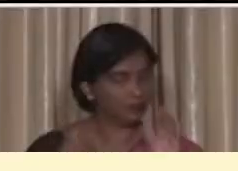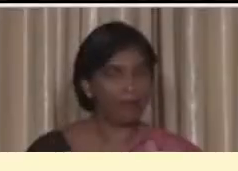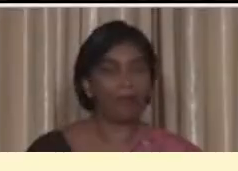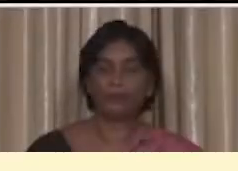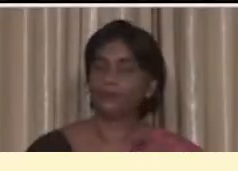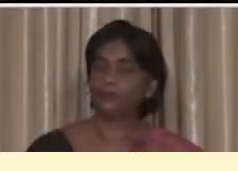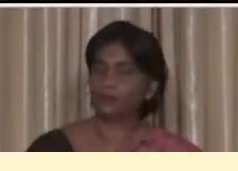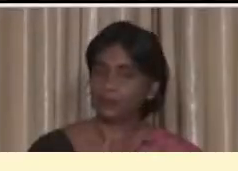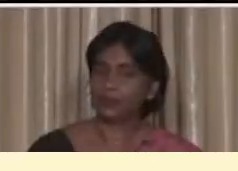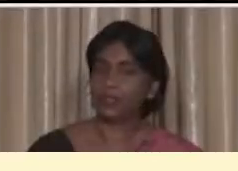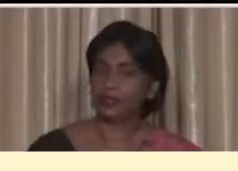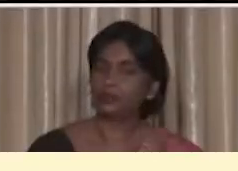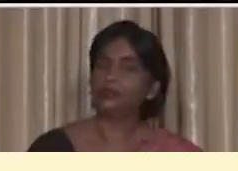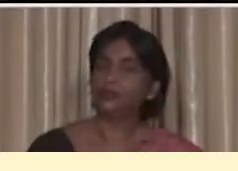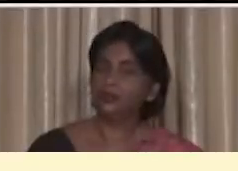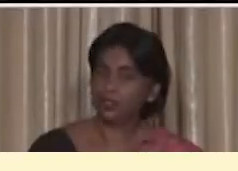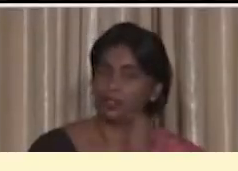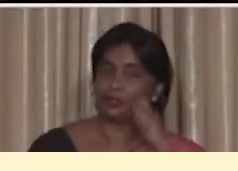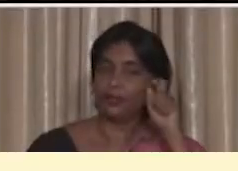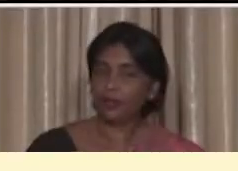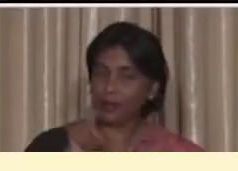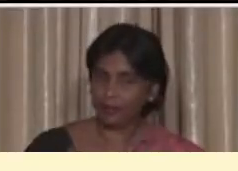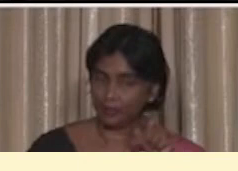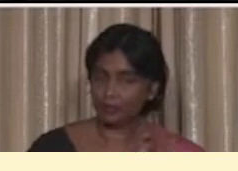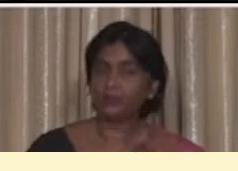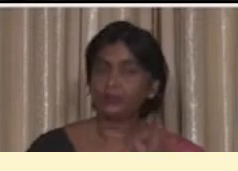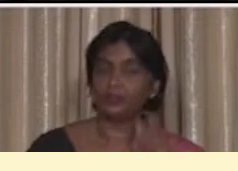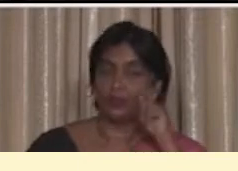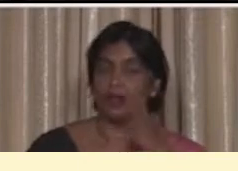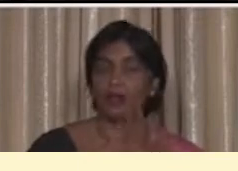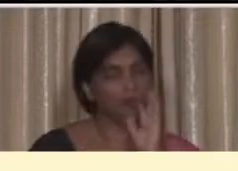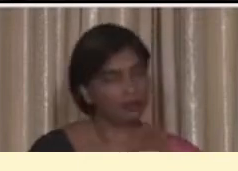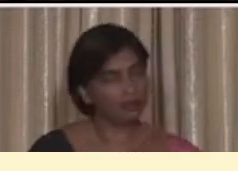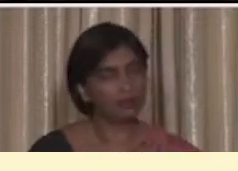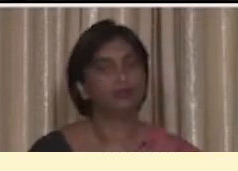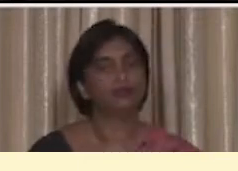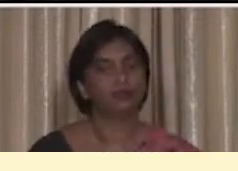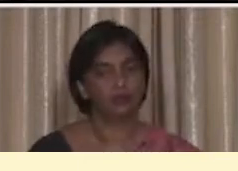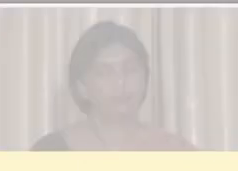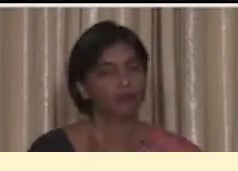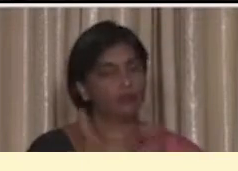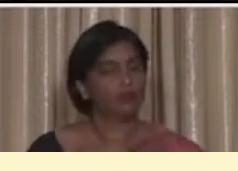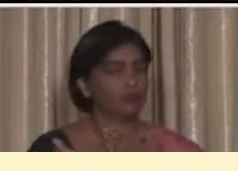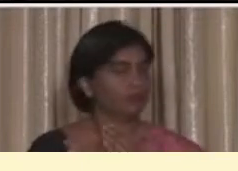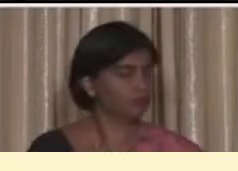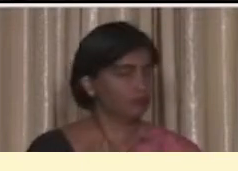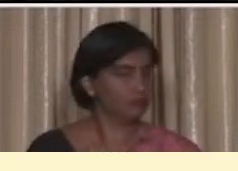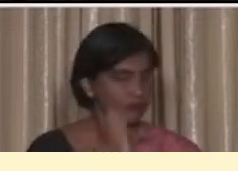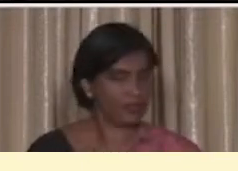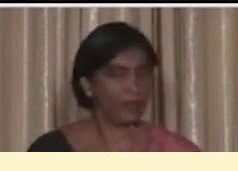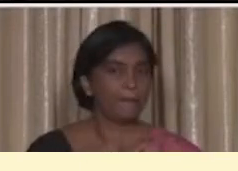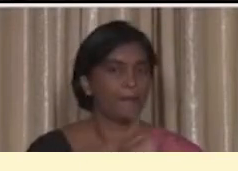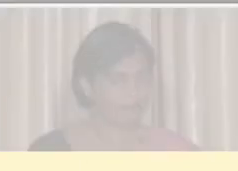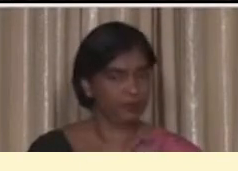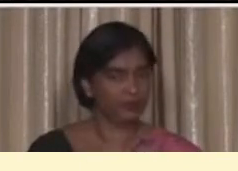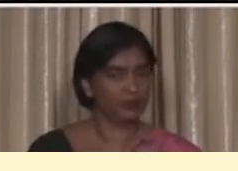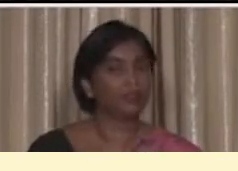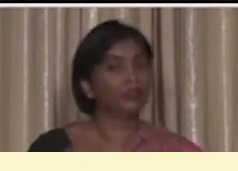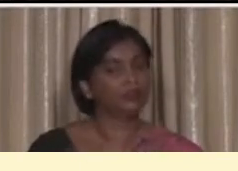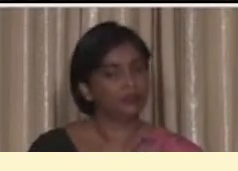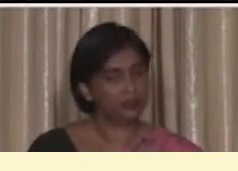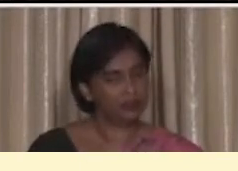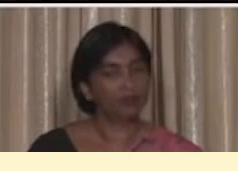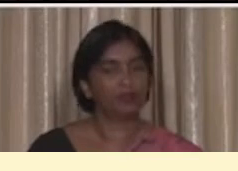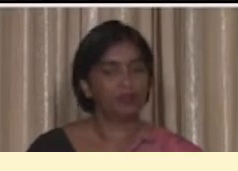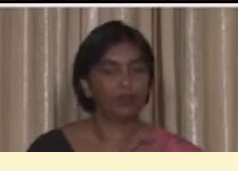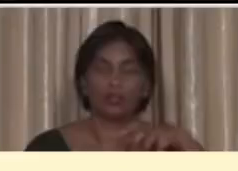මේ රටේ ජීවත් වෙන සියලුම ජන කොටස් වෙනුවෙන් ඒ ජනතාවගේ අයිතීන් වෙනුවෙන් ඒ වෙනුවෙන් මම නොබේව පෙනී ඉඳලා තියෙනවා මේ පාර්ලිමේන්තුව තුලදී. ඉතින් ඒ වගේම